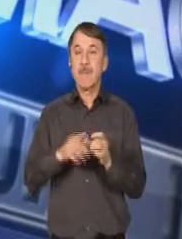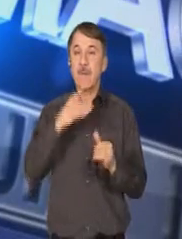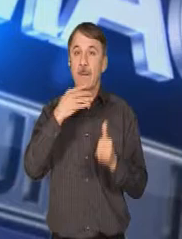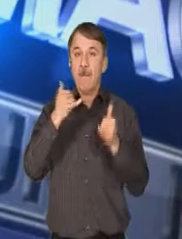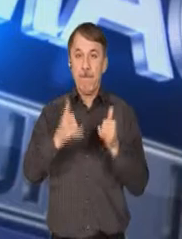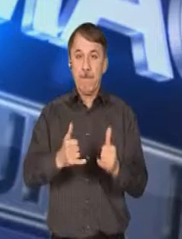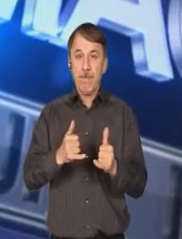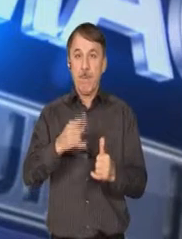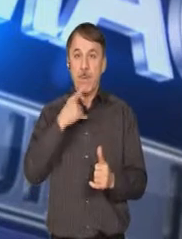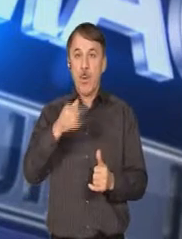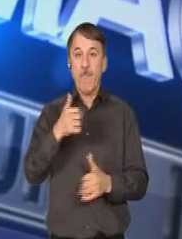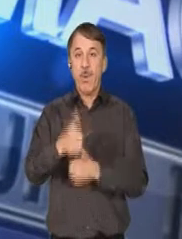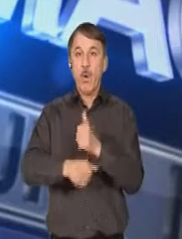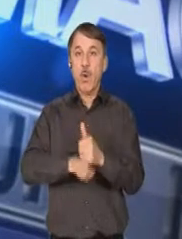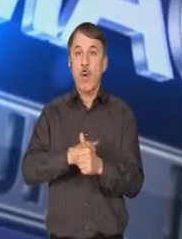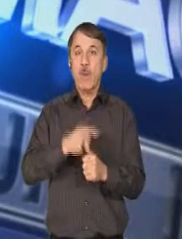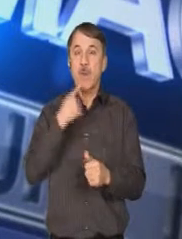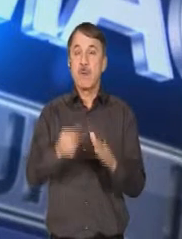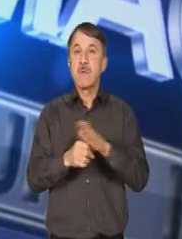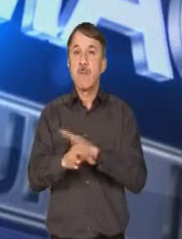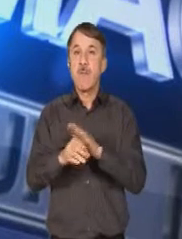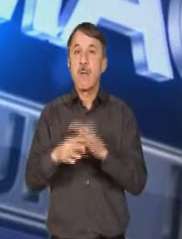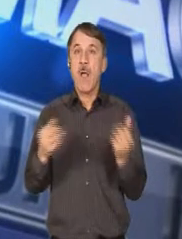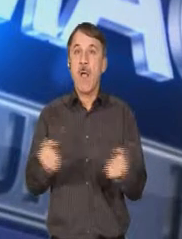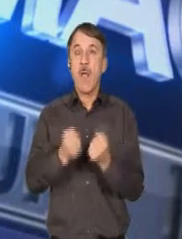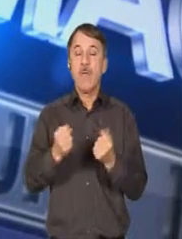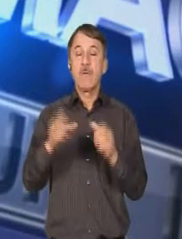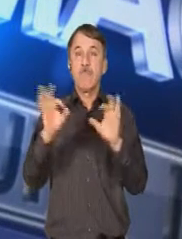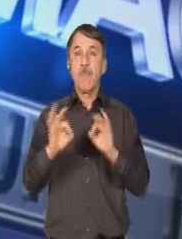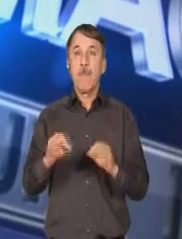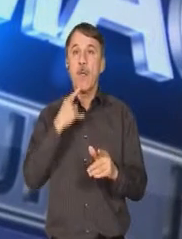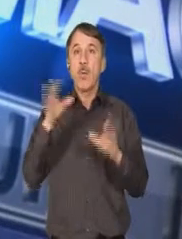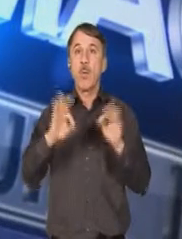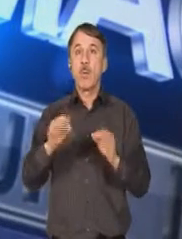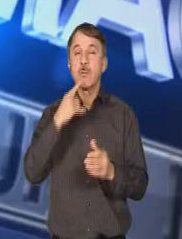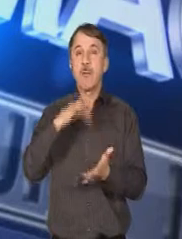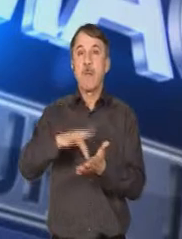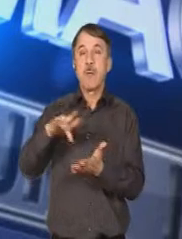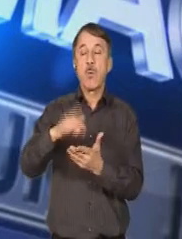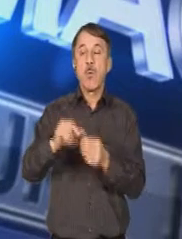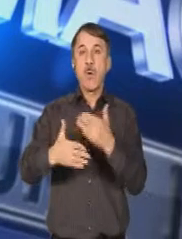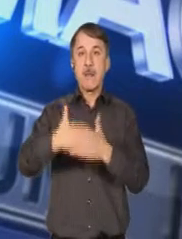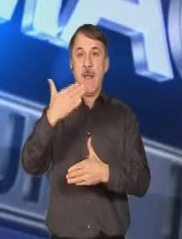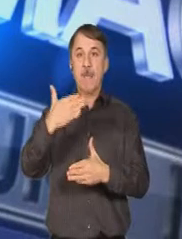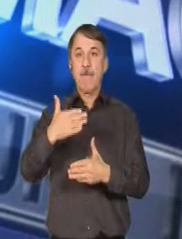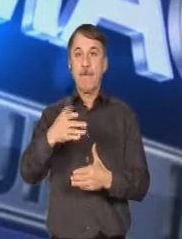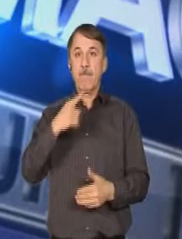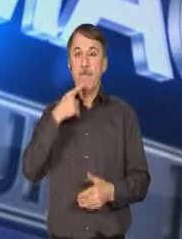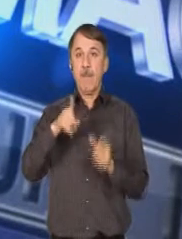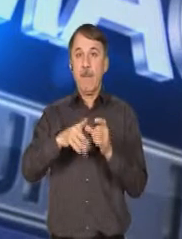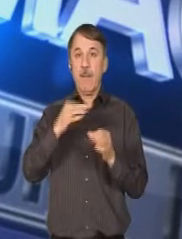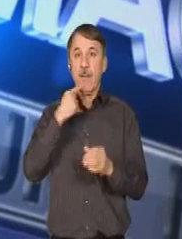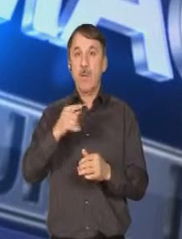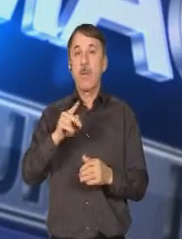Gradsko zelenilo će i u ovoj godini nastaviti da sprovodi akcije ozelenjavanja i uređivanja površina u gradu. Cilj je da